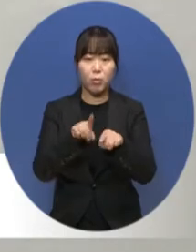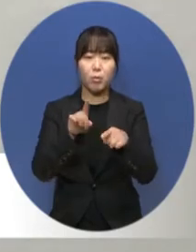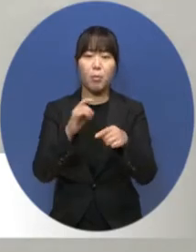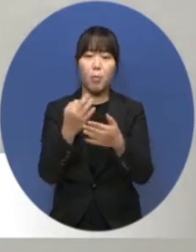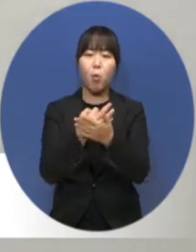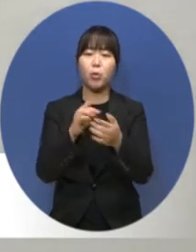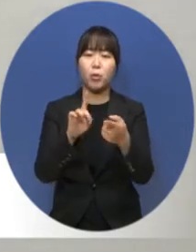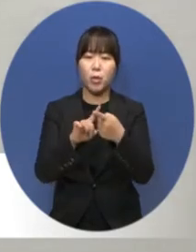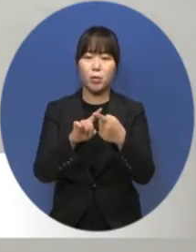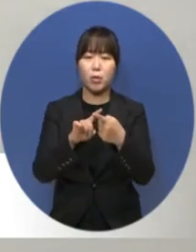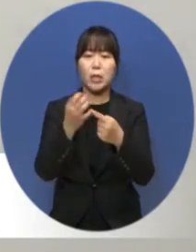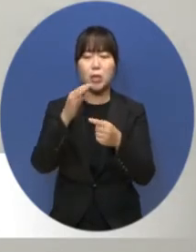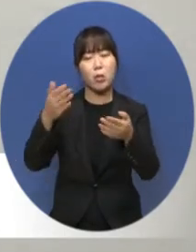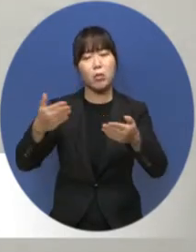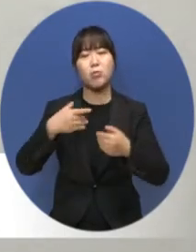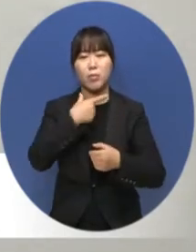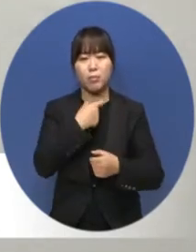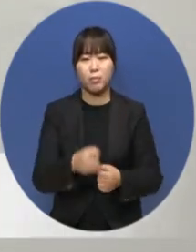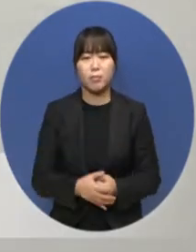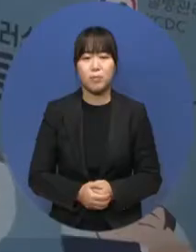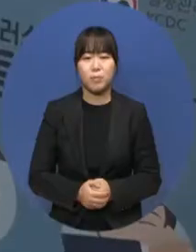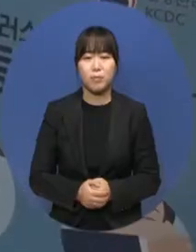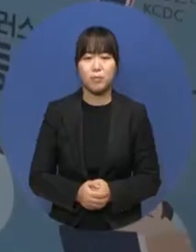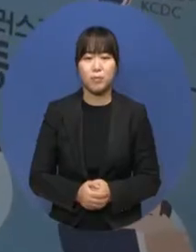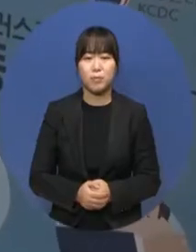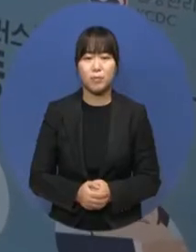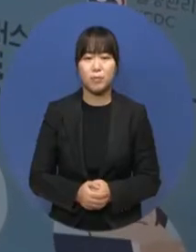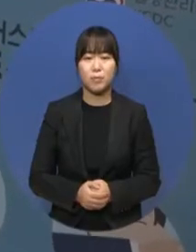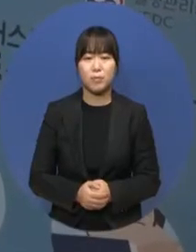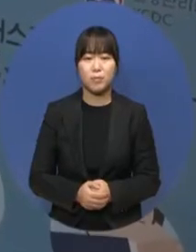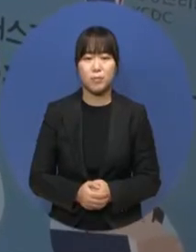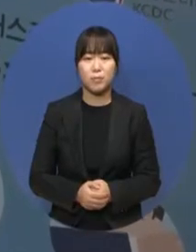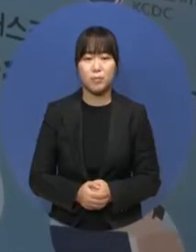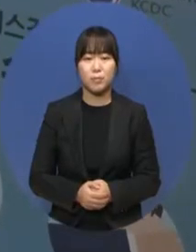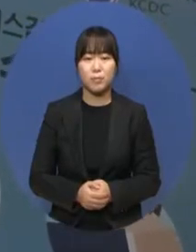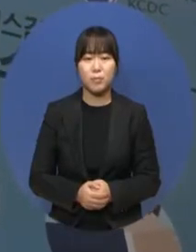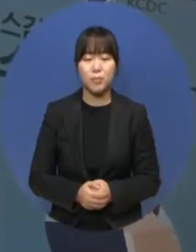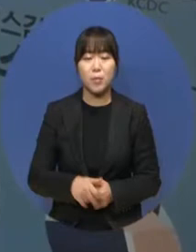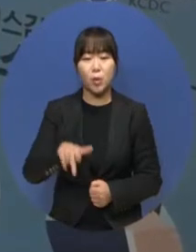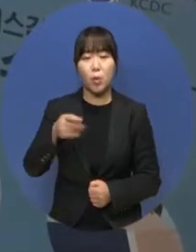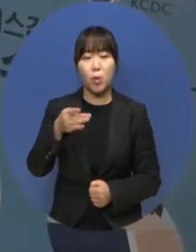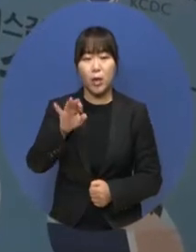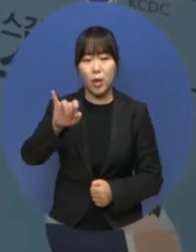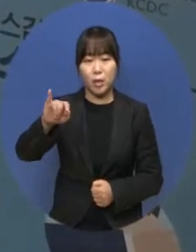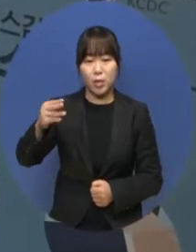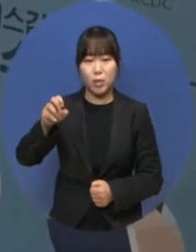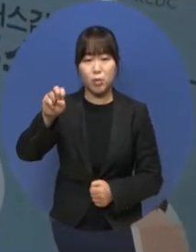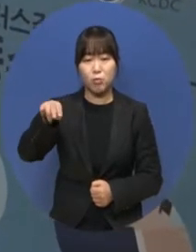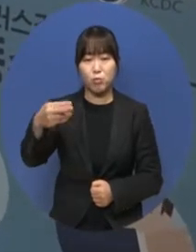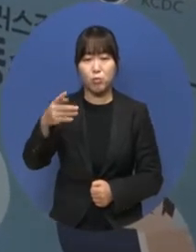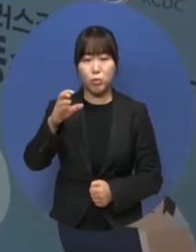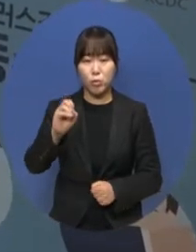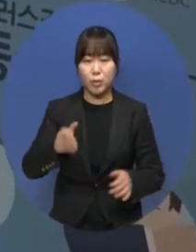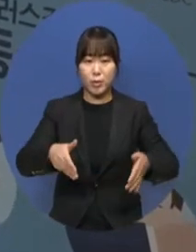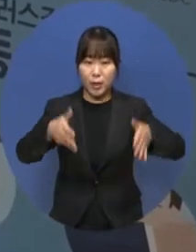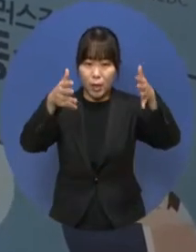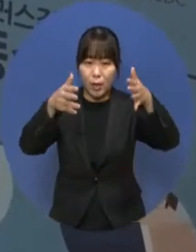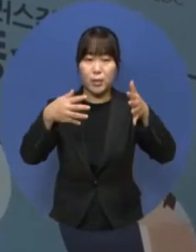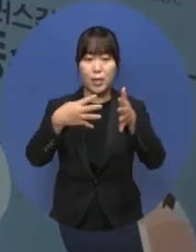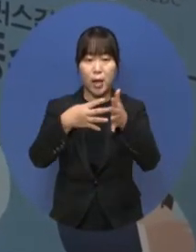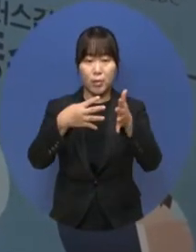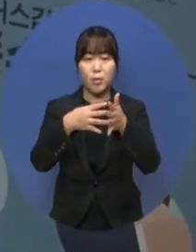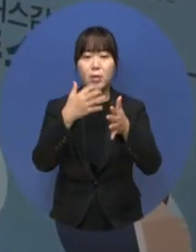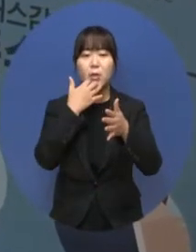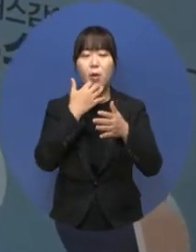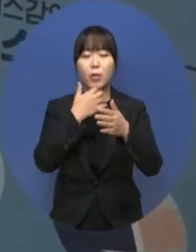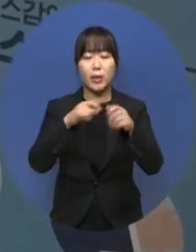그런 제도를 활성화했으면 좋겠습니다. 코레일 유통상가 빌딩에 위치한 사단법인